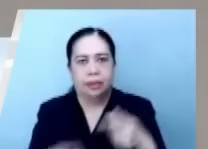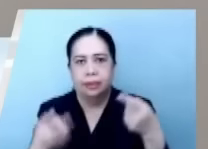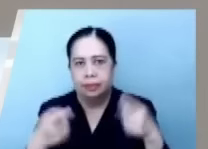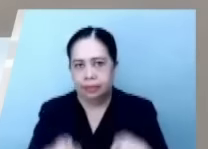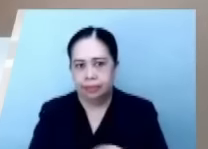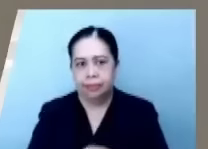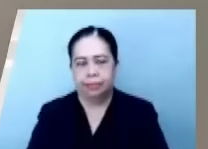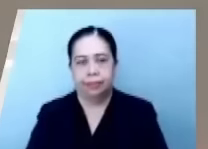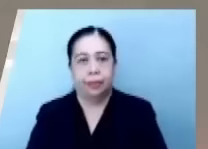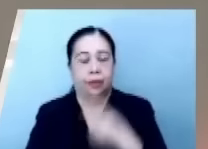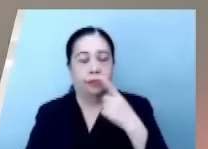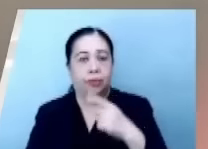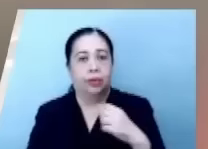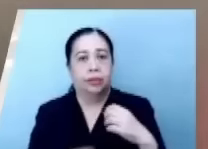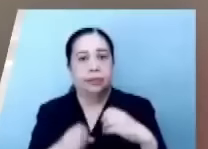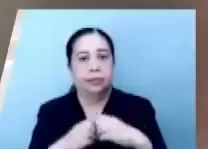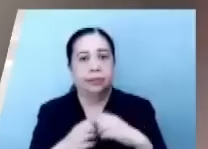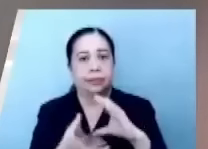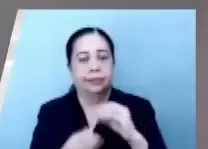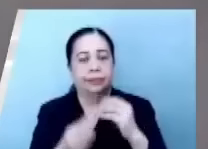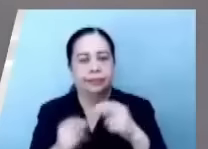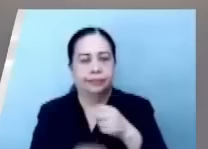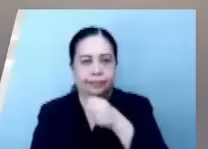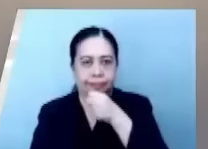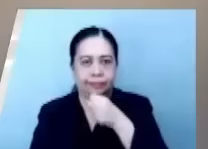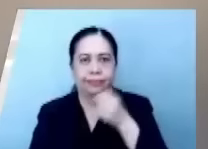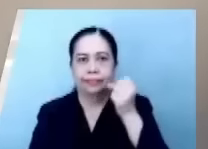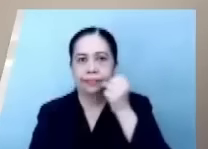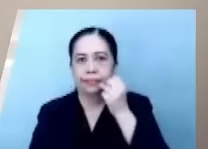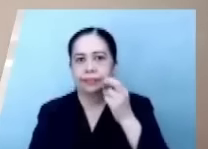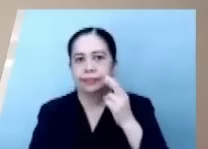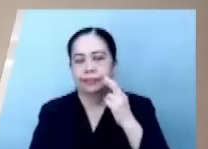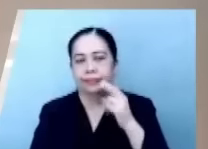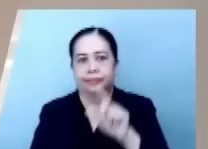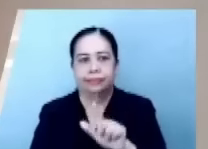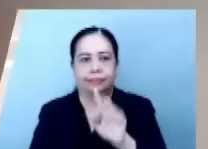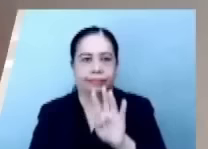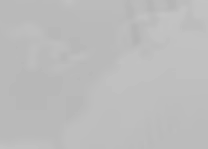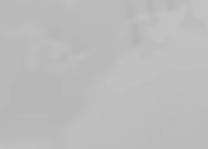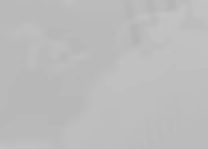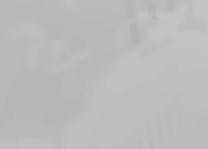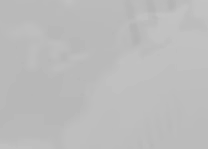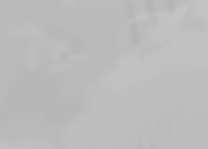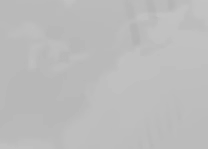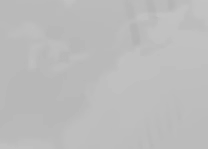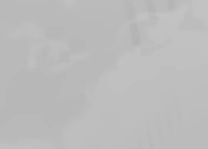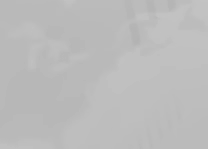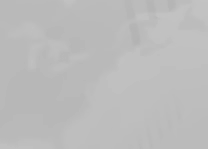Para sa GMA Integrated News, Salima Refran, Katutok, 24 horas.